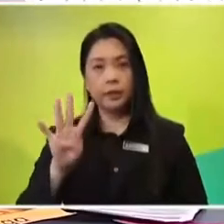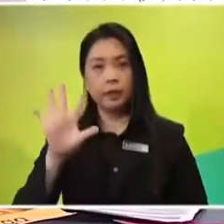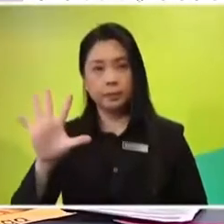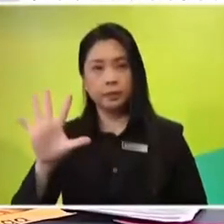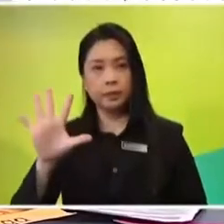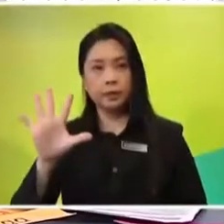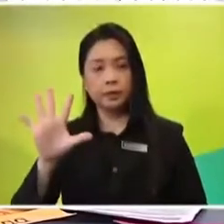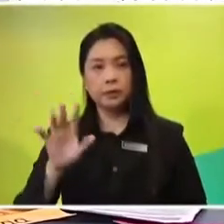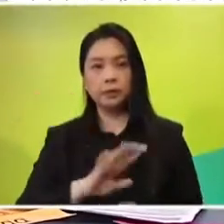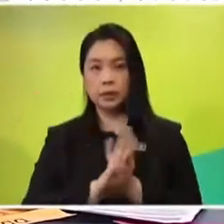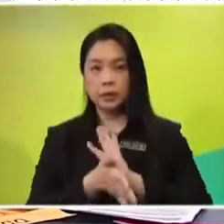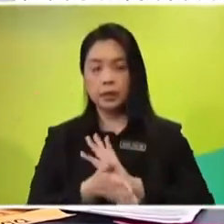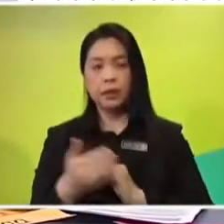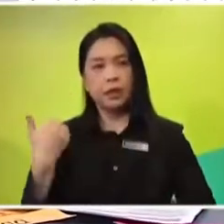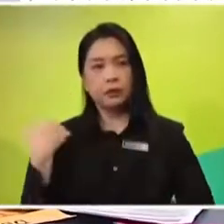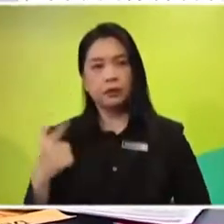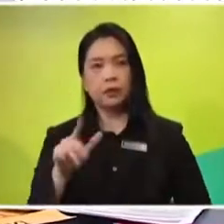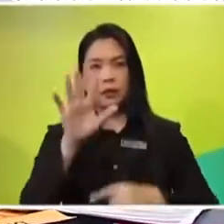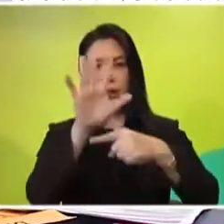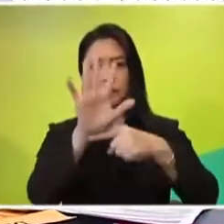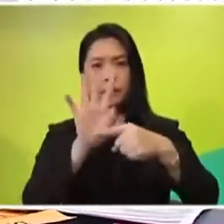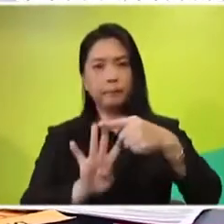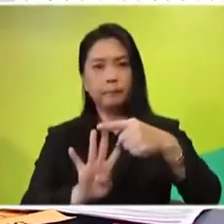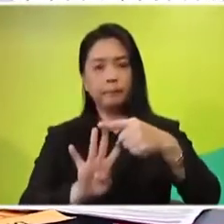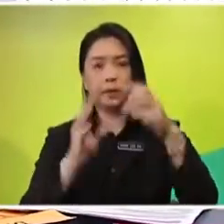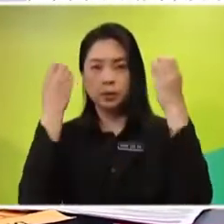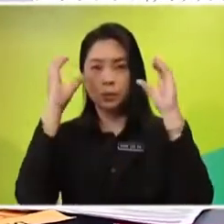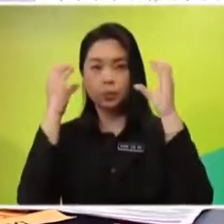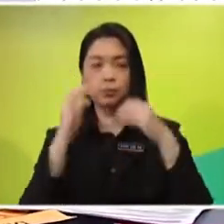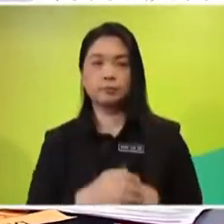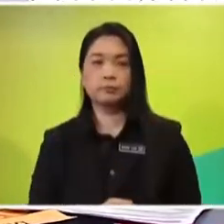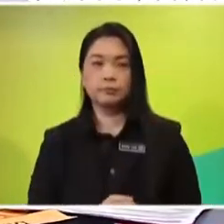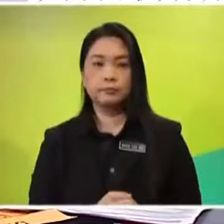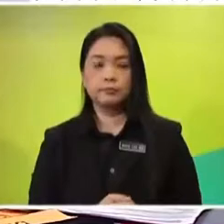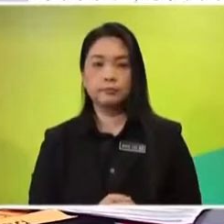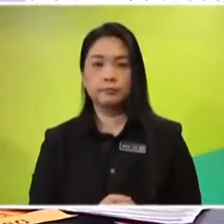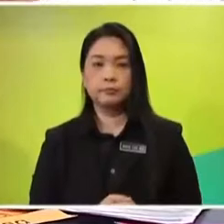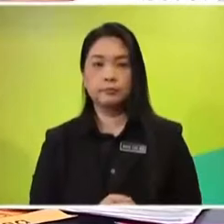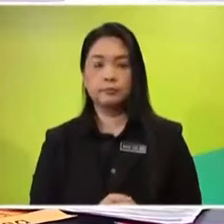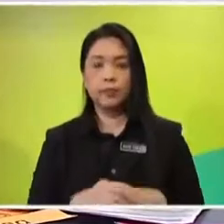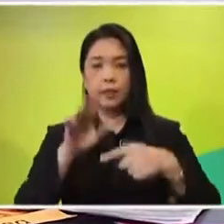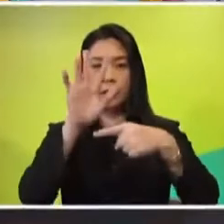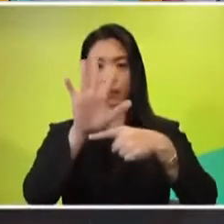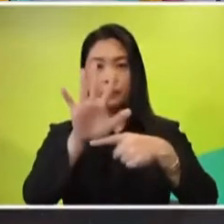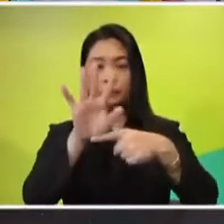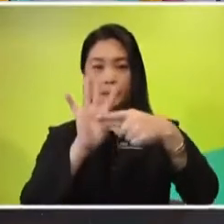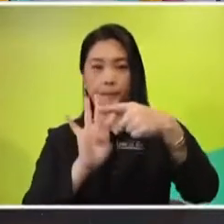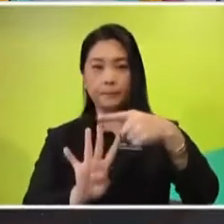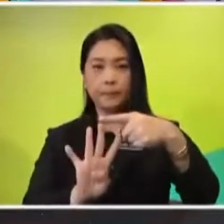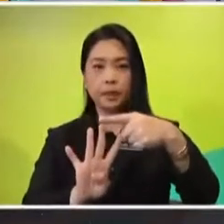1, 2, 3, 4, 5. Jadinya ialah 5/4, cikgu. Bagus, Mira. Okey,